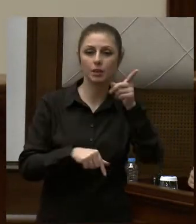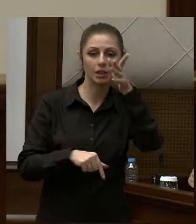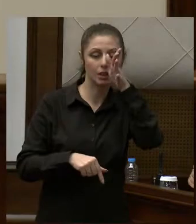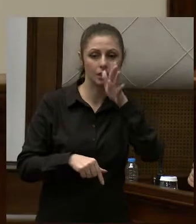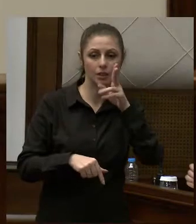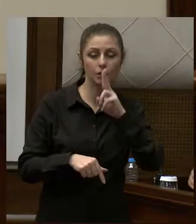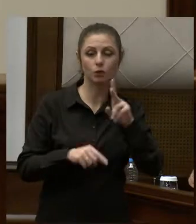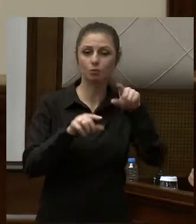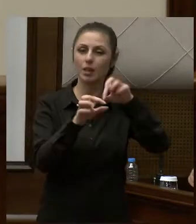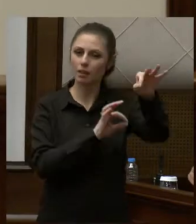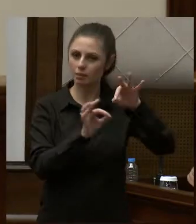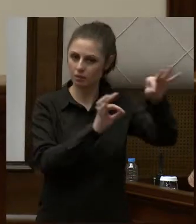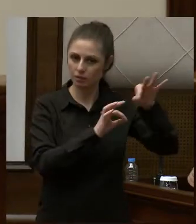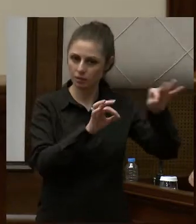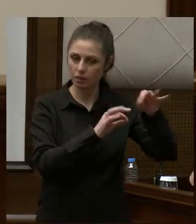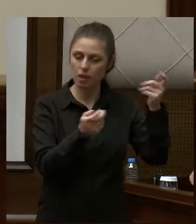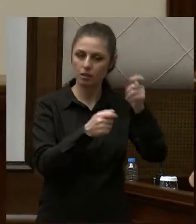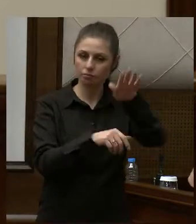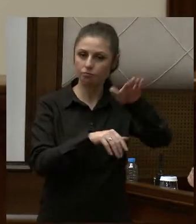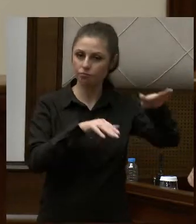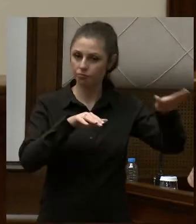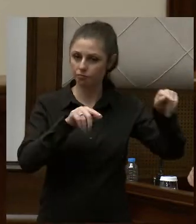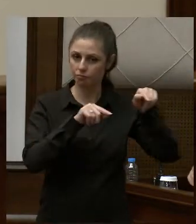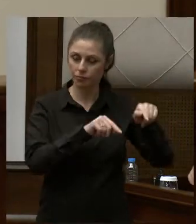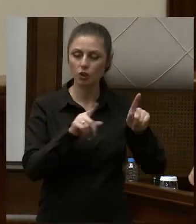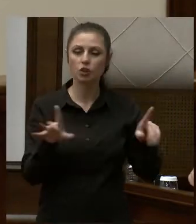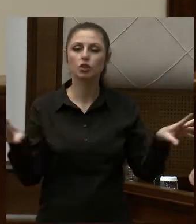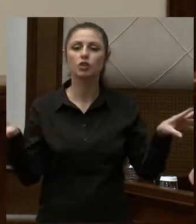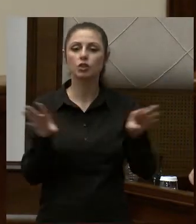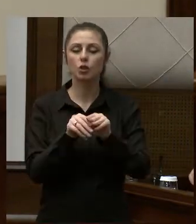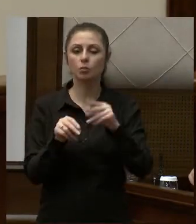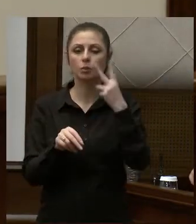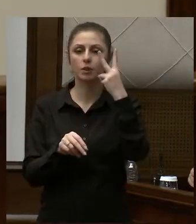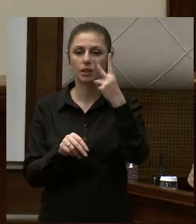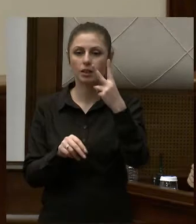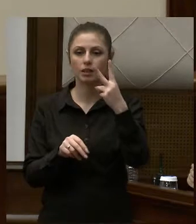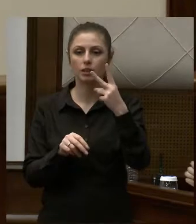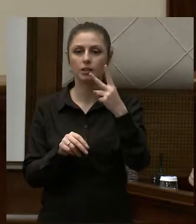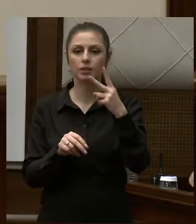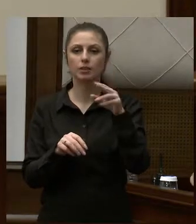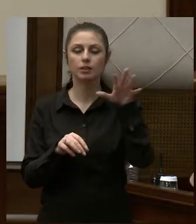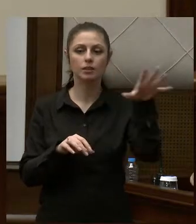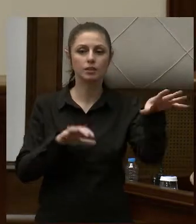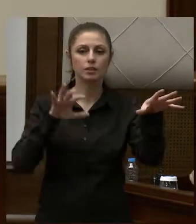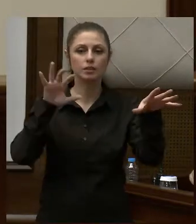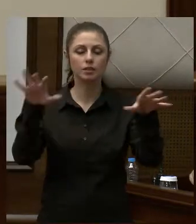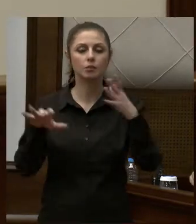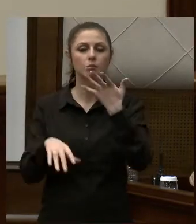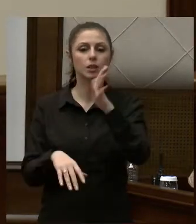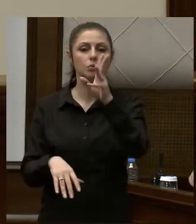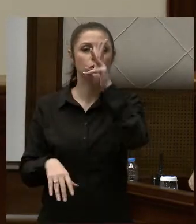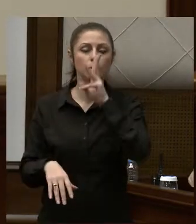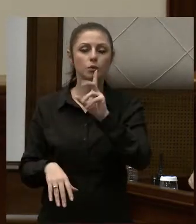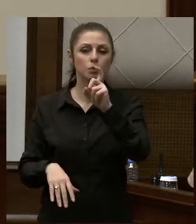1 parsel güneyindeki otopark alanında olmak üzere toplam 2 adet trafe yerinin üzerinde